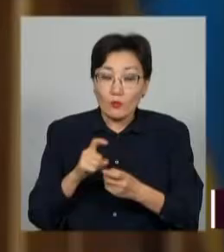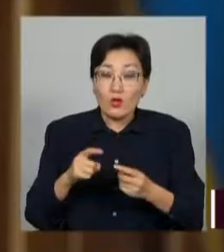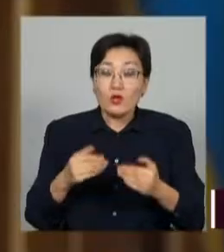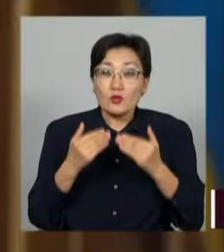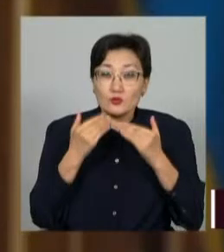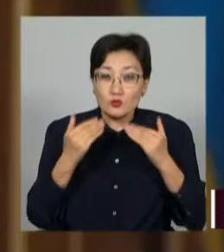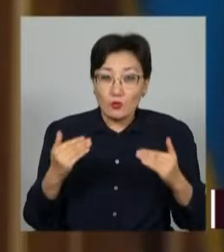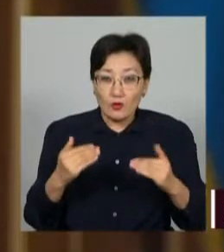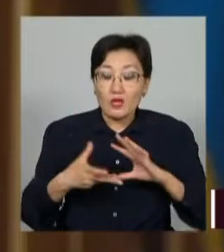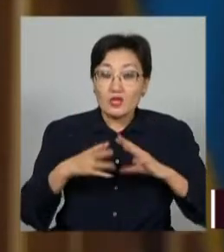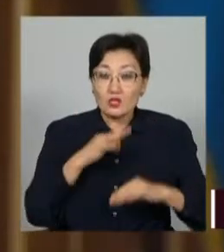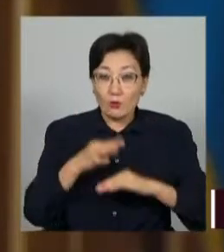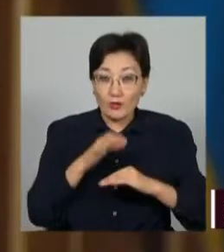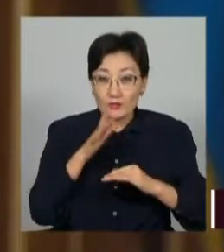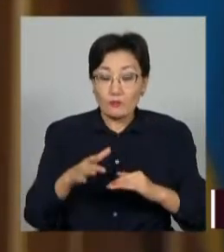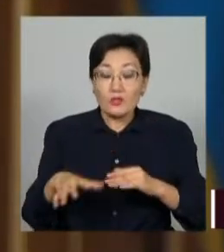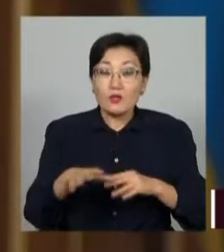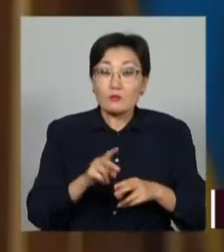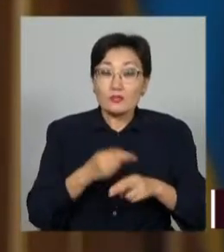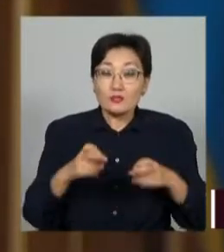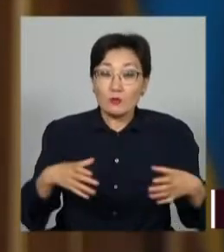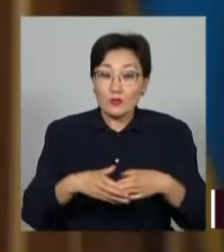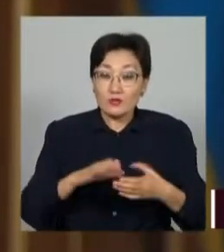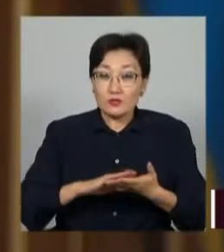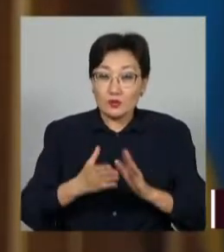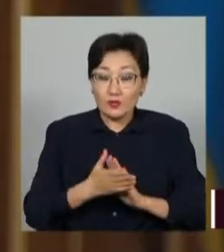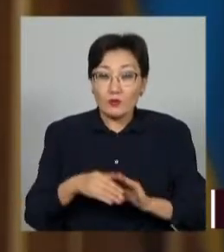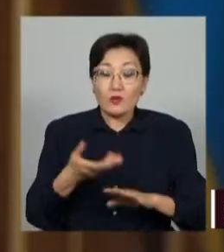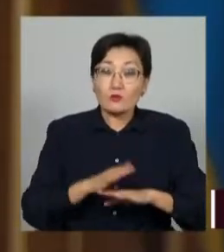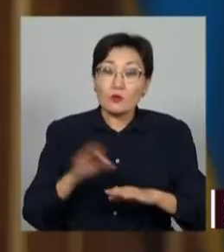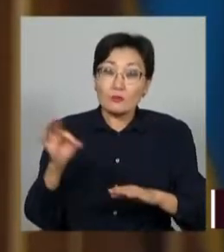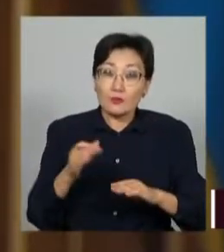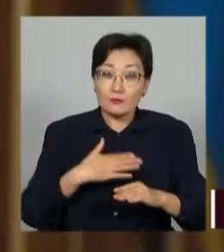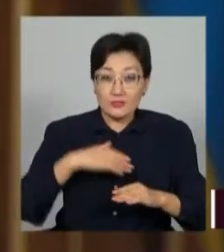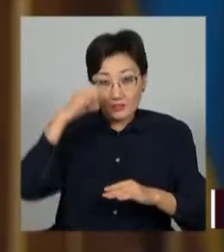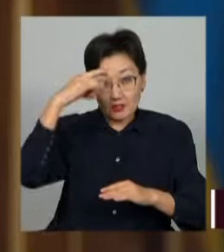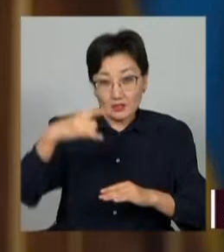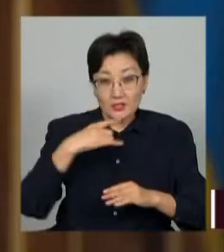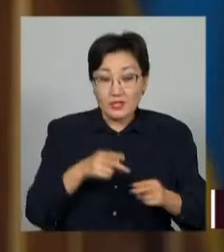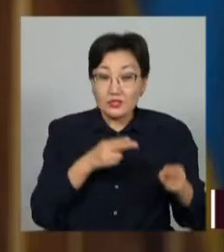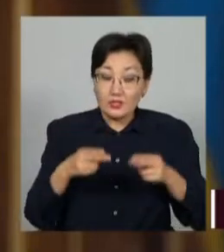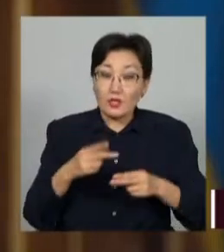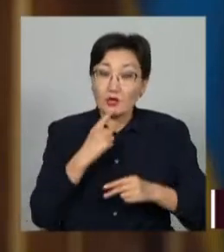соңғы нүктесін қойды. Соның бірі ұжымдық қауіпсіздік шарты ұйымының сын сағатта біздің елге келген көмегі туралы.